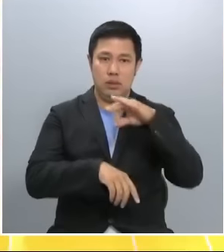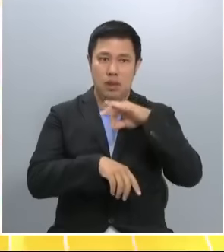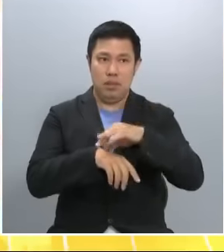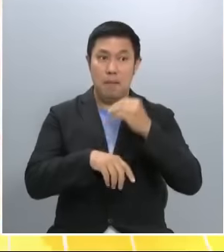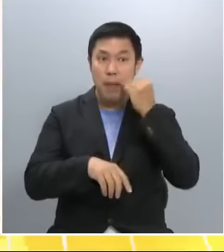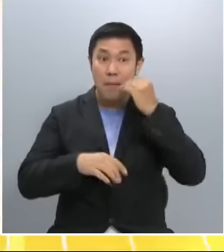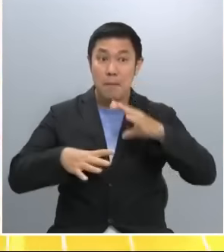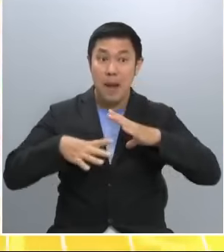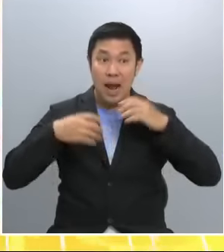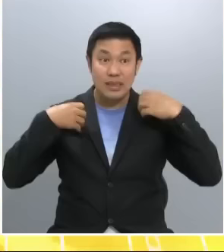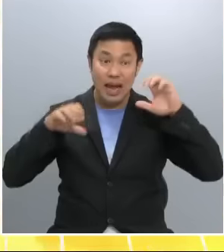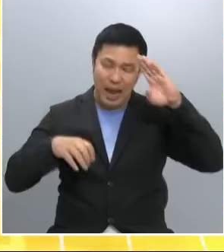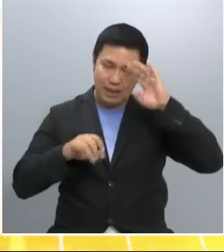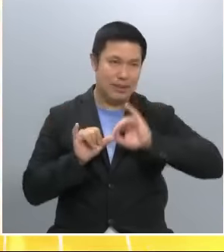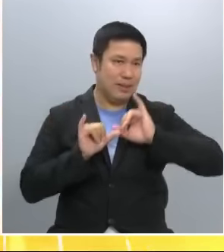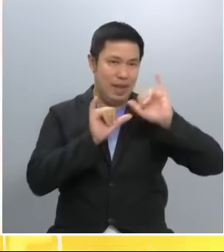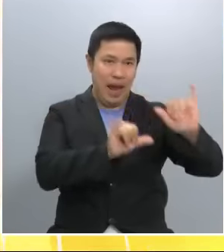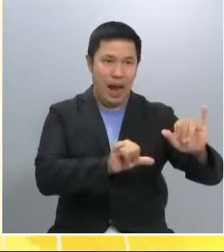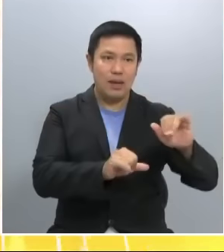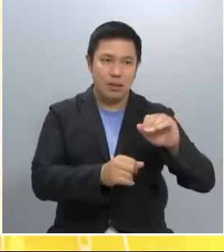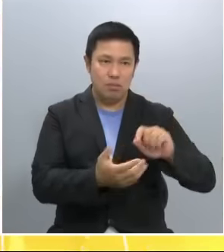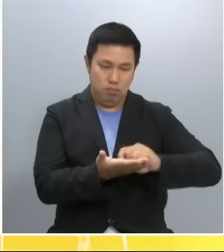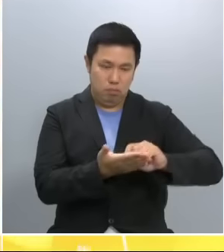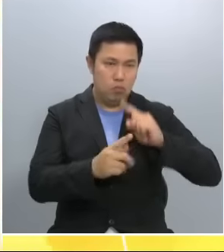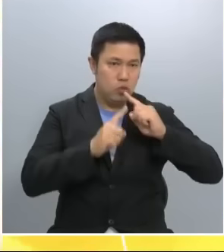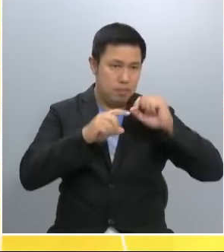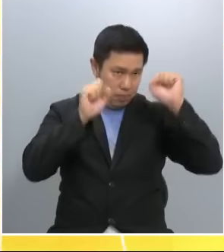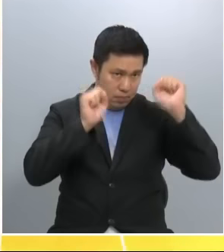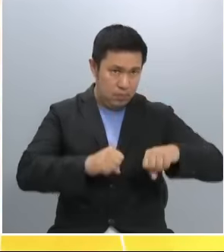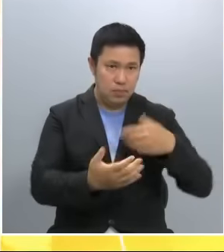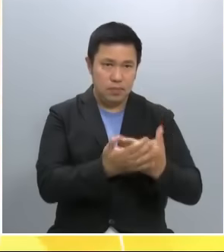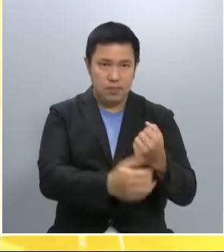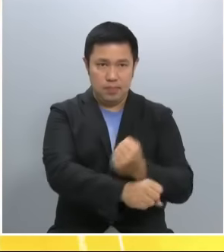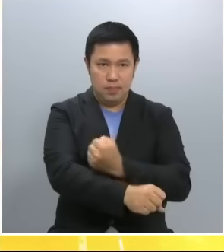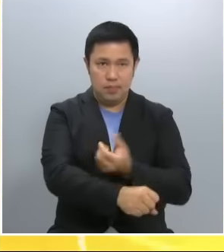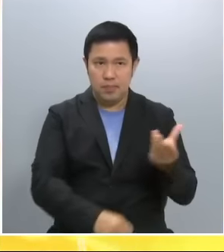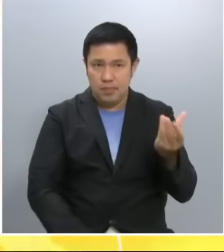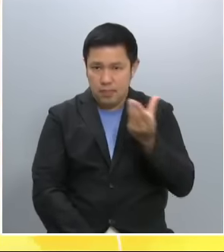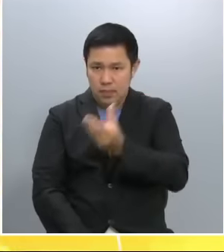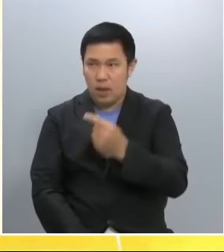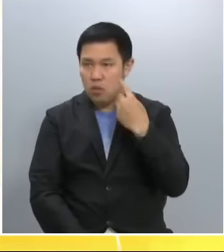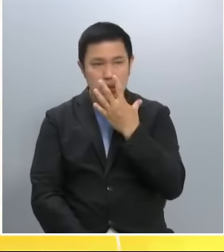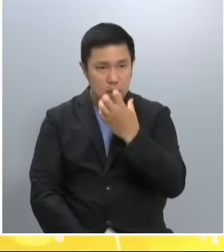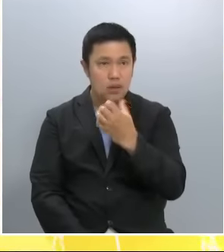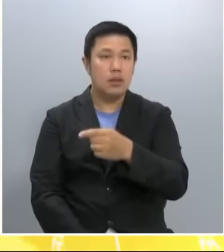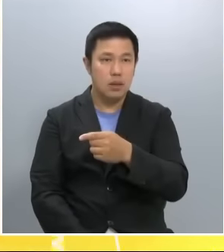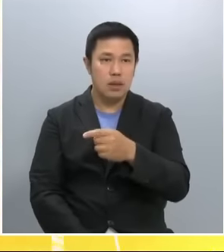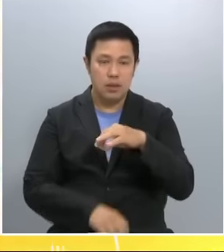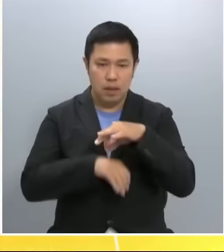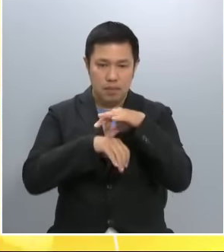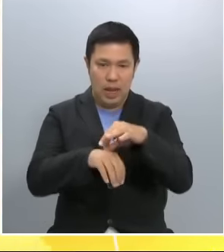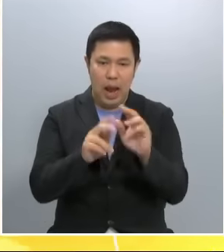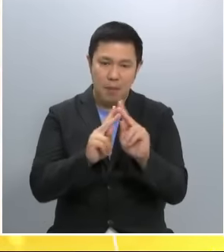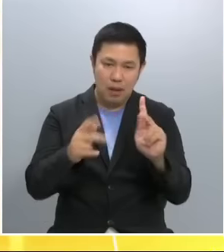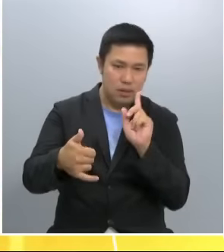พรรคข้าราชการทหารด้วยมีการทำบันทึกข้อตกลงในการมอบเงินเยียวยาให้กับผู้เสียหายรวมถึงตั้งคณะกรรมการสอบข้อ